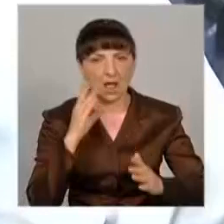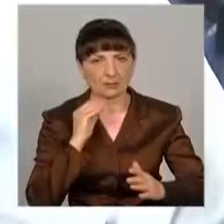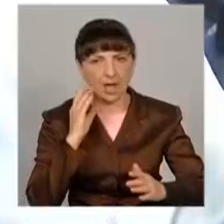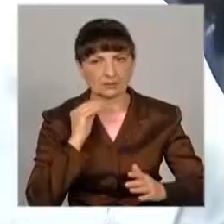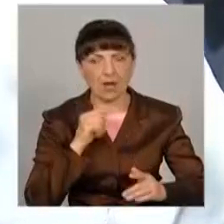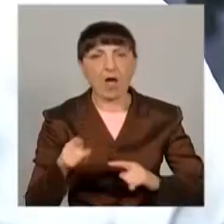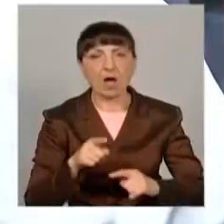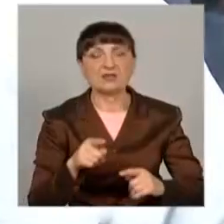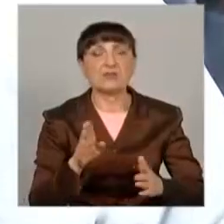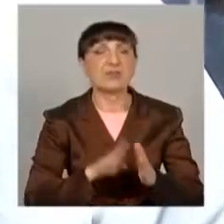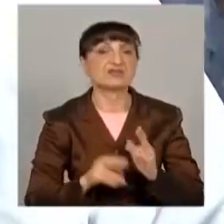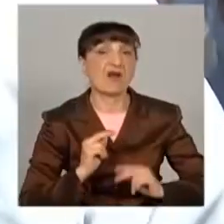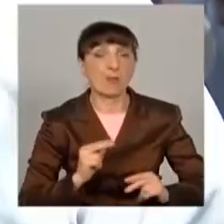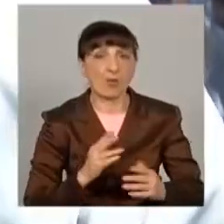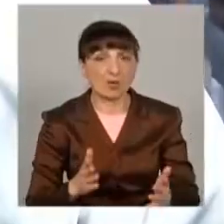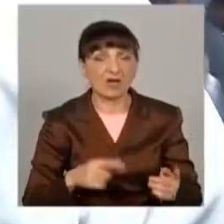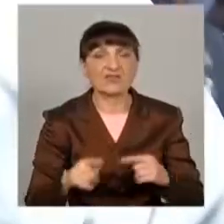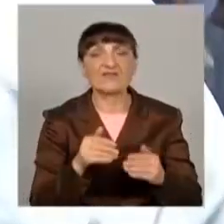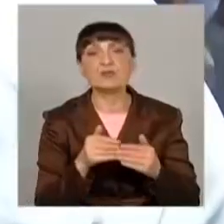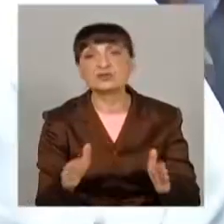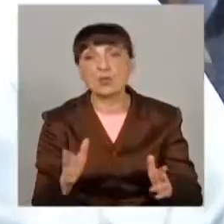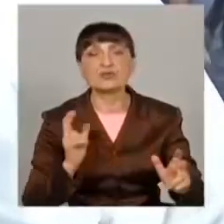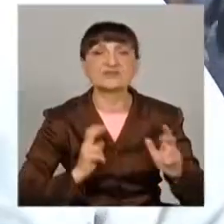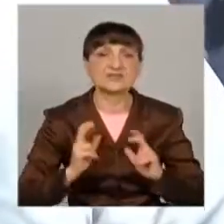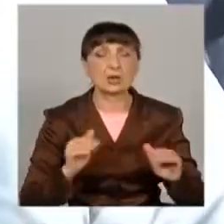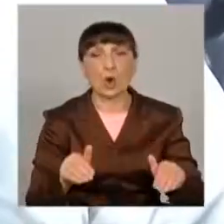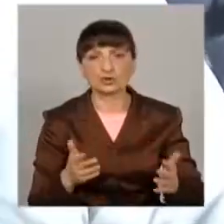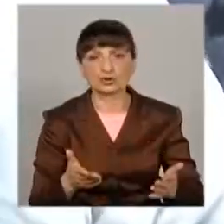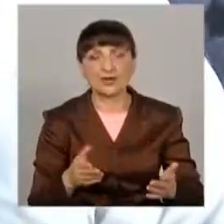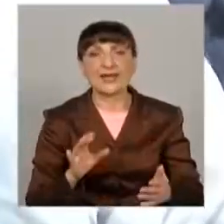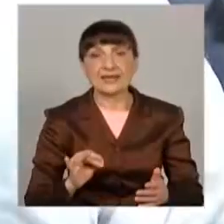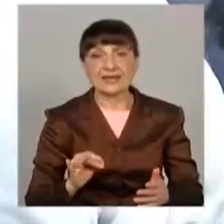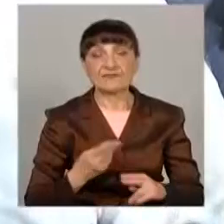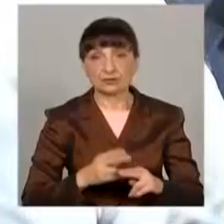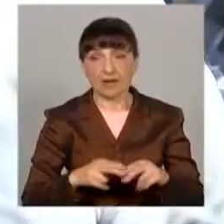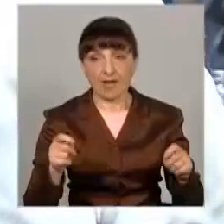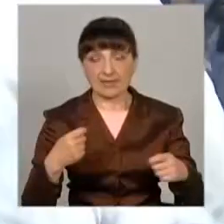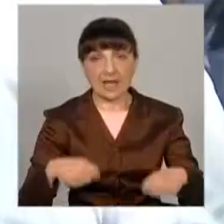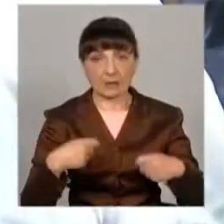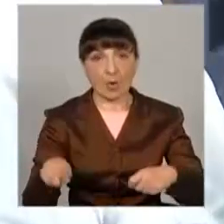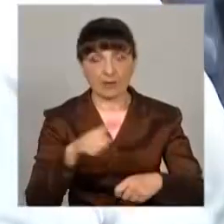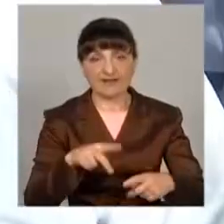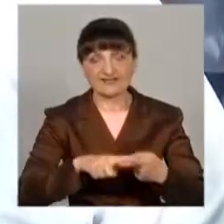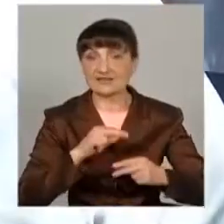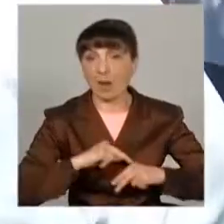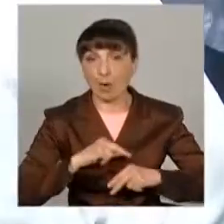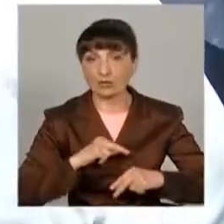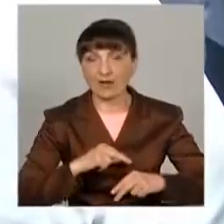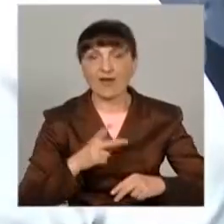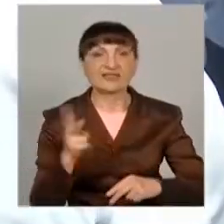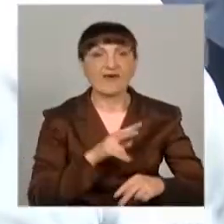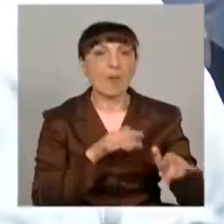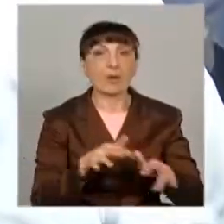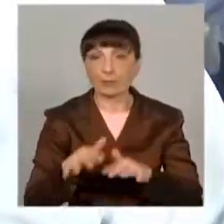непосредственно является безработными, которые являются выпускниками университетов, колледжей. И такая ярмарка вакансий, сопоставление двух